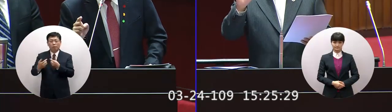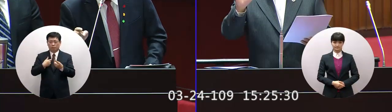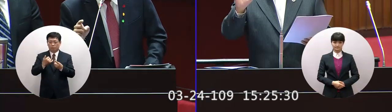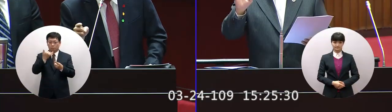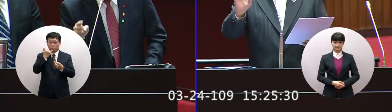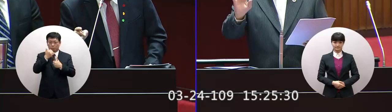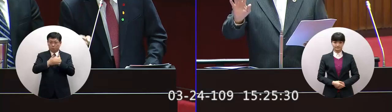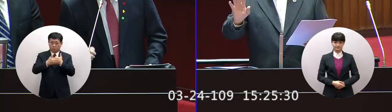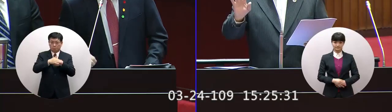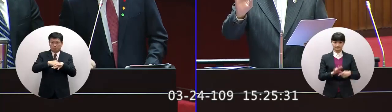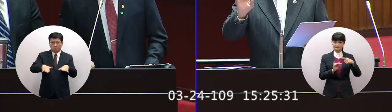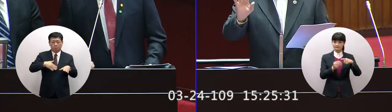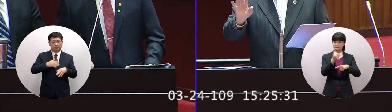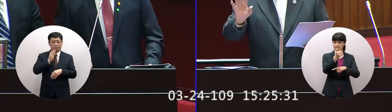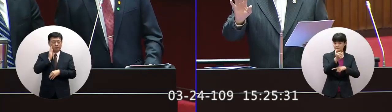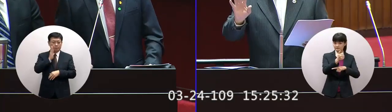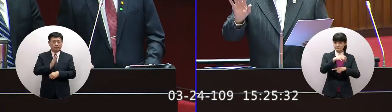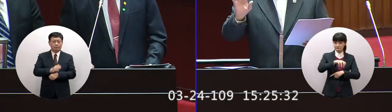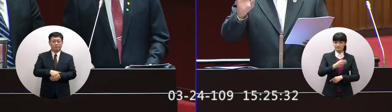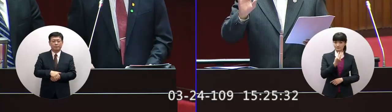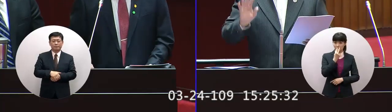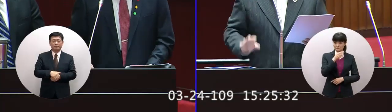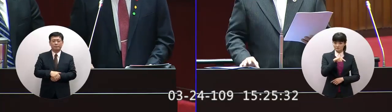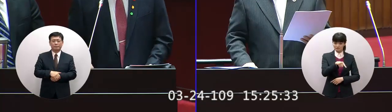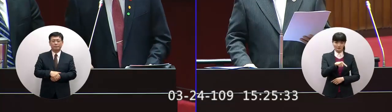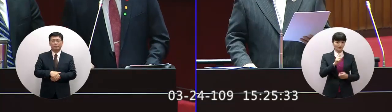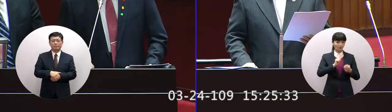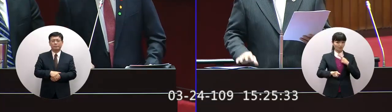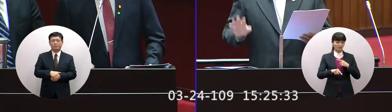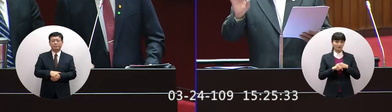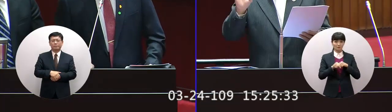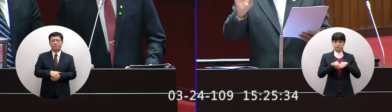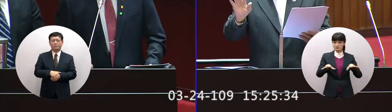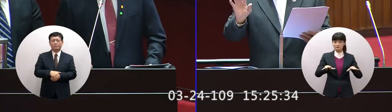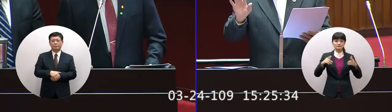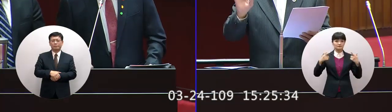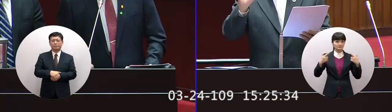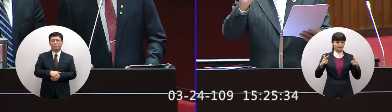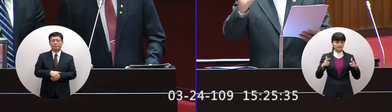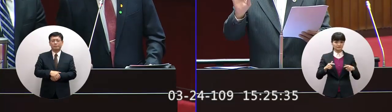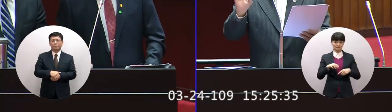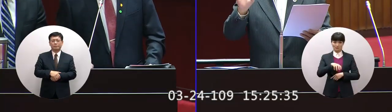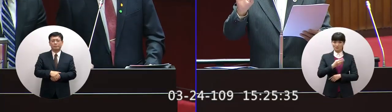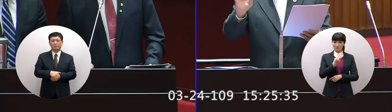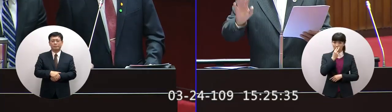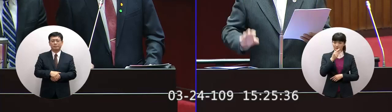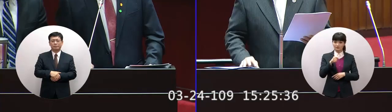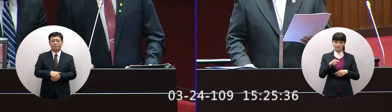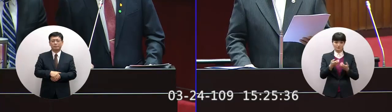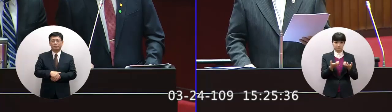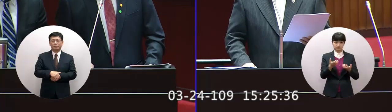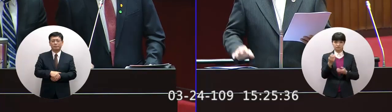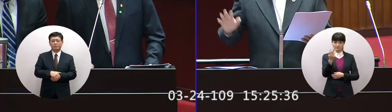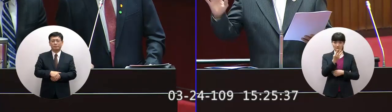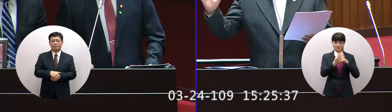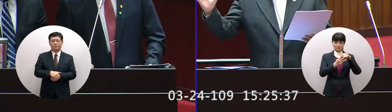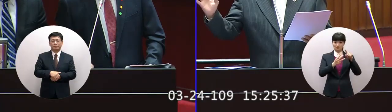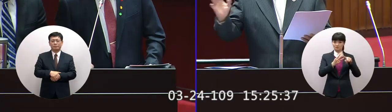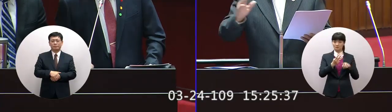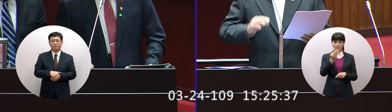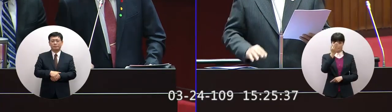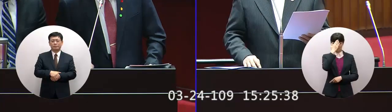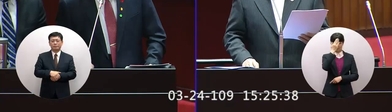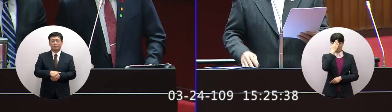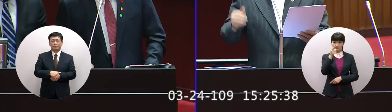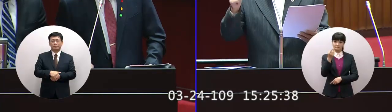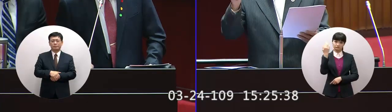的这个营运风险。 50%的天然气配比就不叫分散。天然气的三个最大的困扰，其实